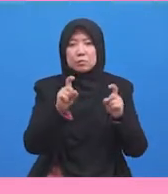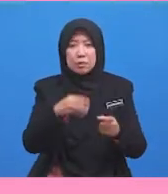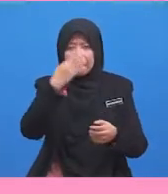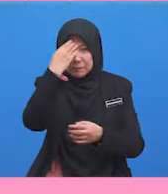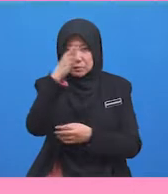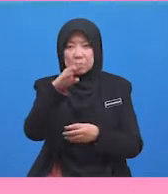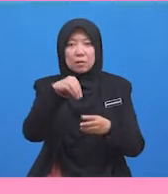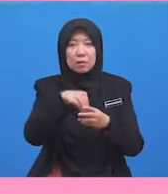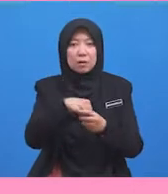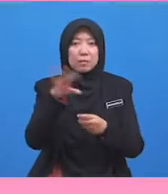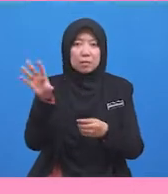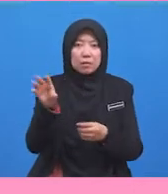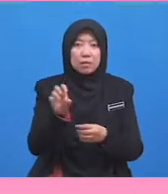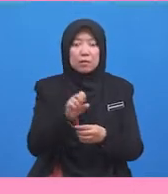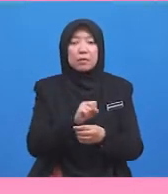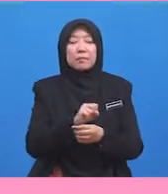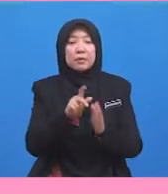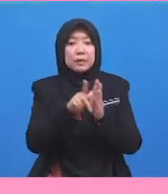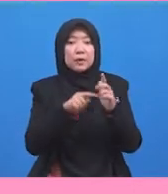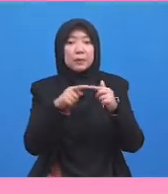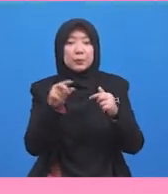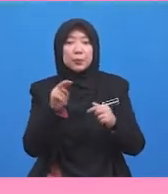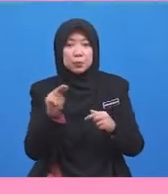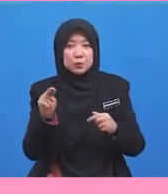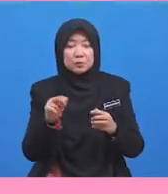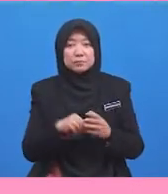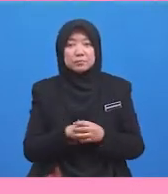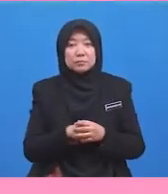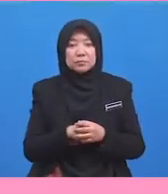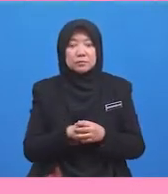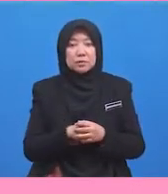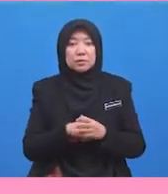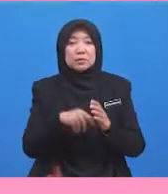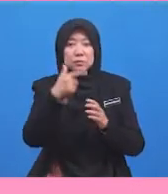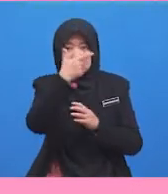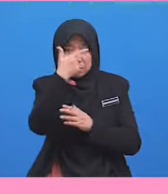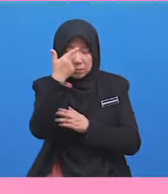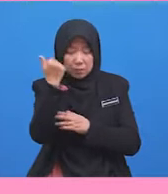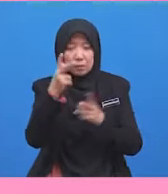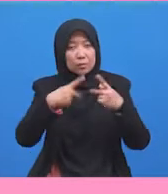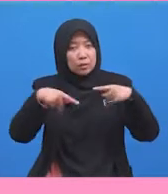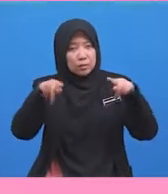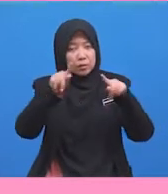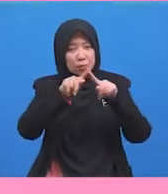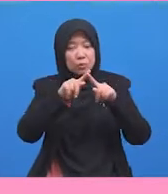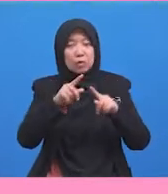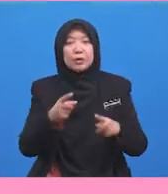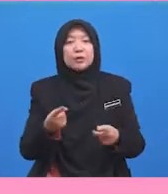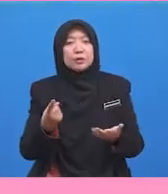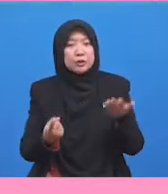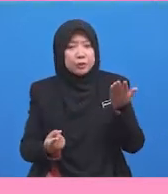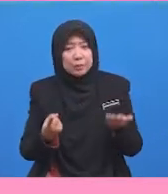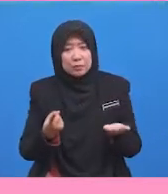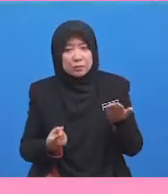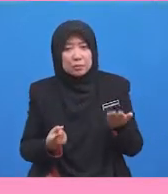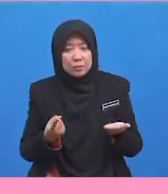lah bijak dalam mengambil separang keputusan-keputusan yang akan dibuat perlulah ditimbang taruh sebaiknya